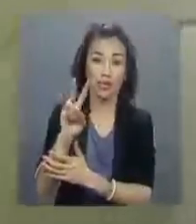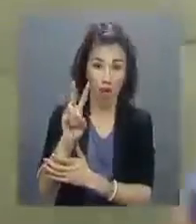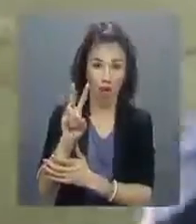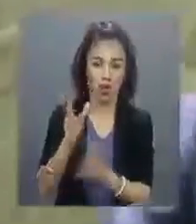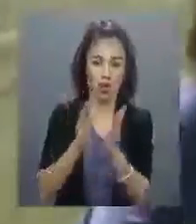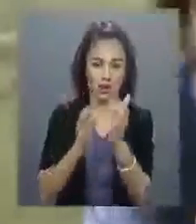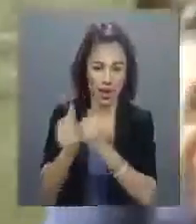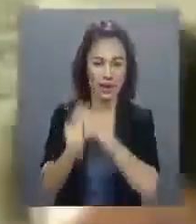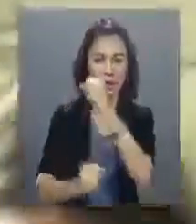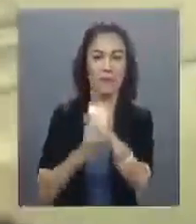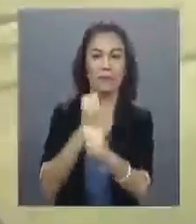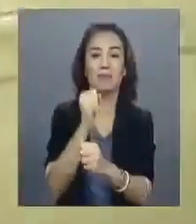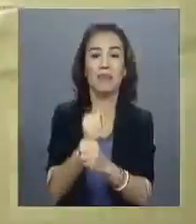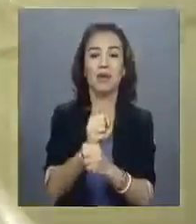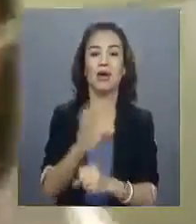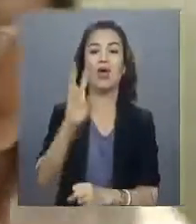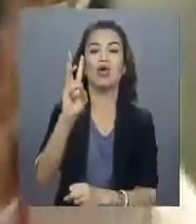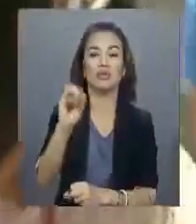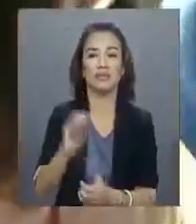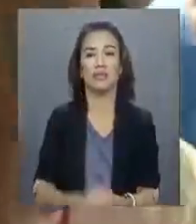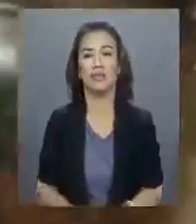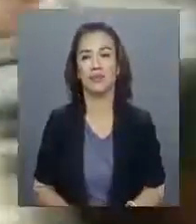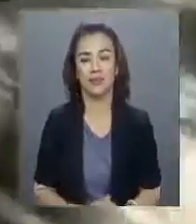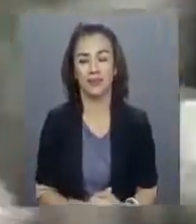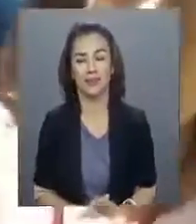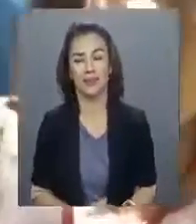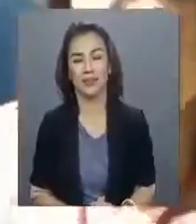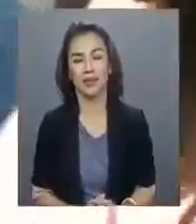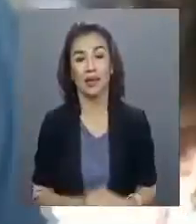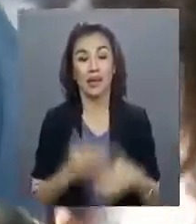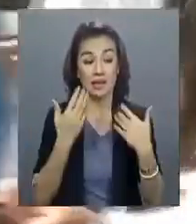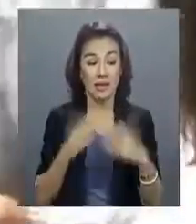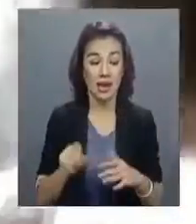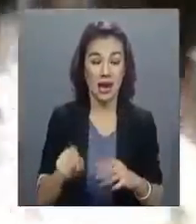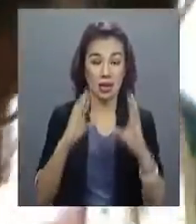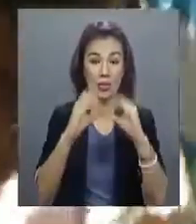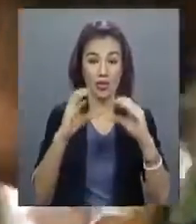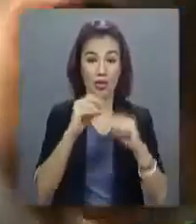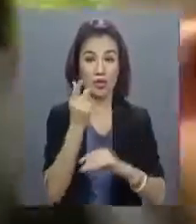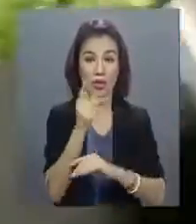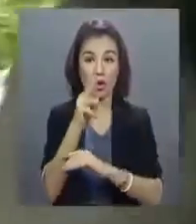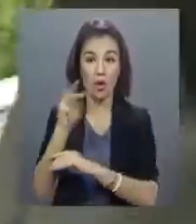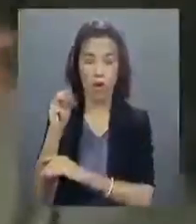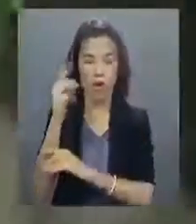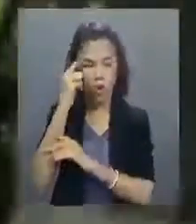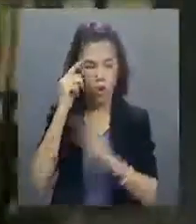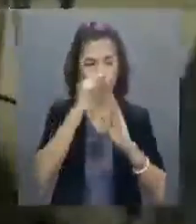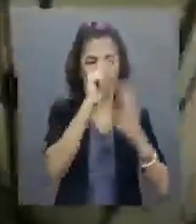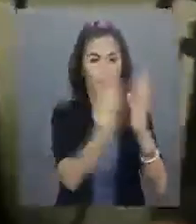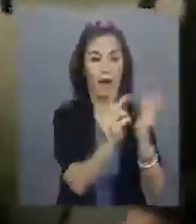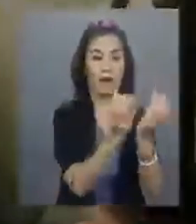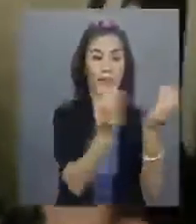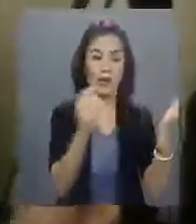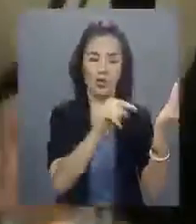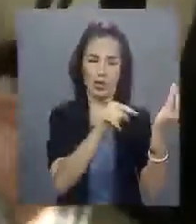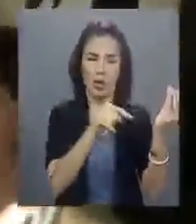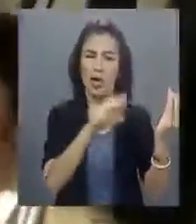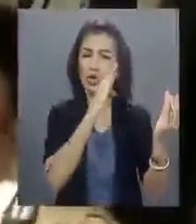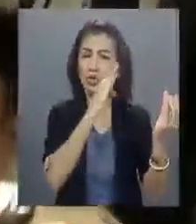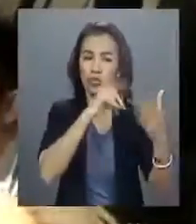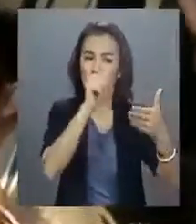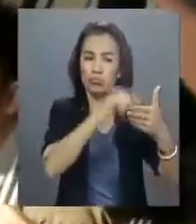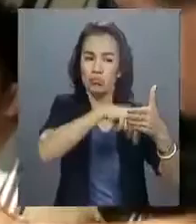ใน2560ค่ะและก่อนการประชุมคณะรัฐมนตรีมีความเห็นต่อร่างรัฐธรรมนูญไม่ผ่านการทำประชามติ